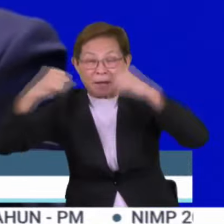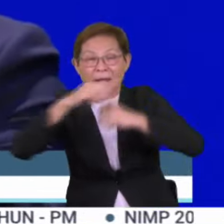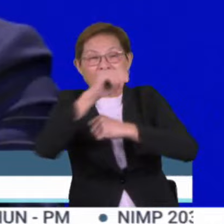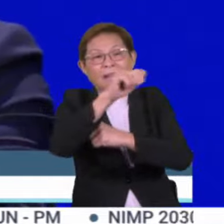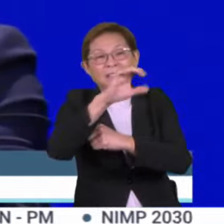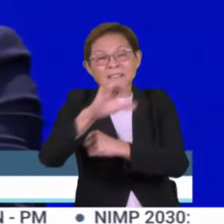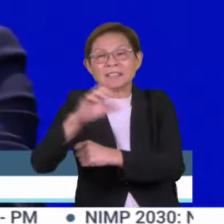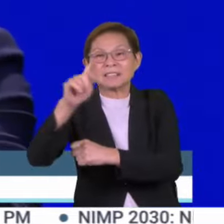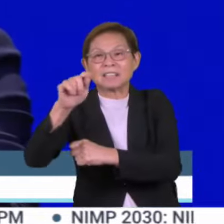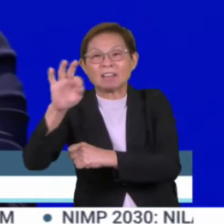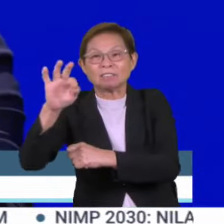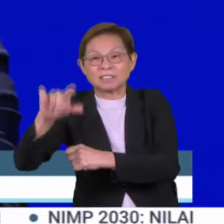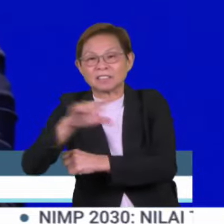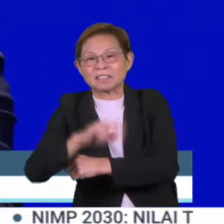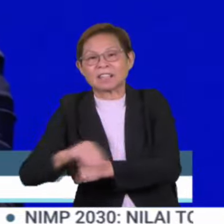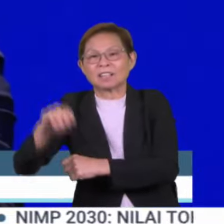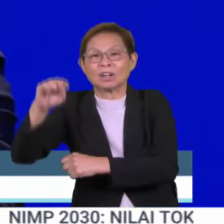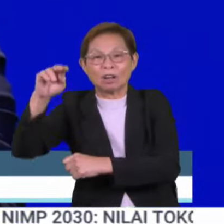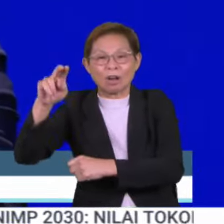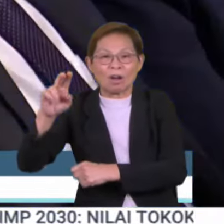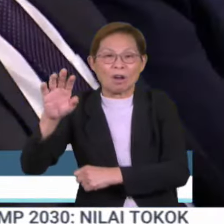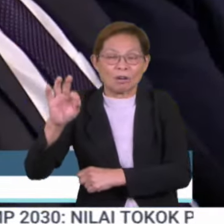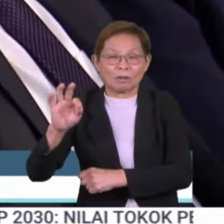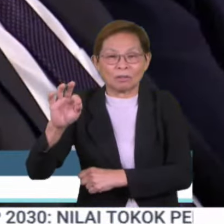PSG dan polisi